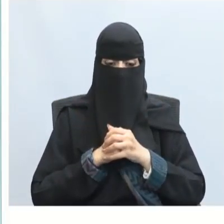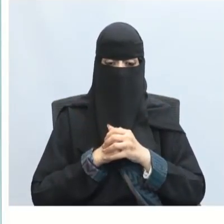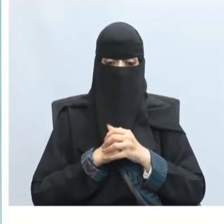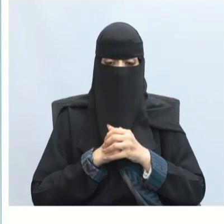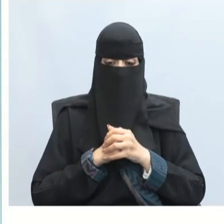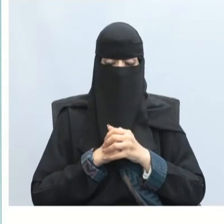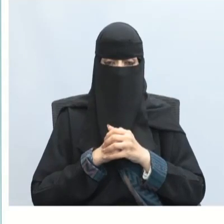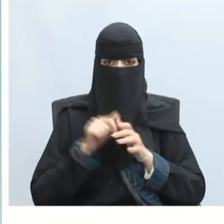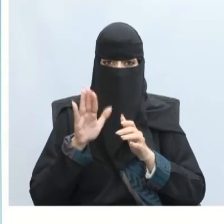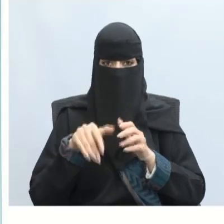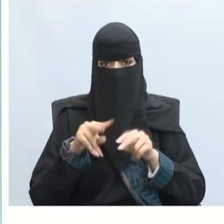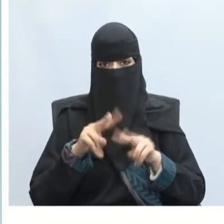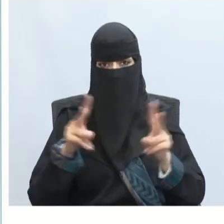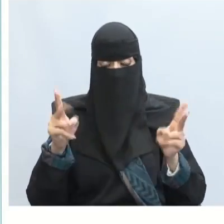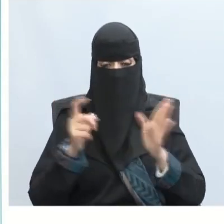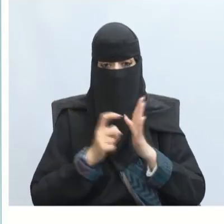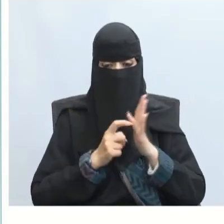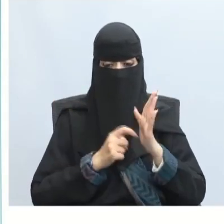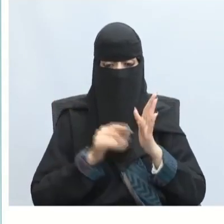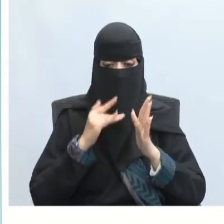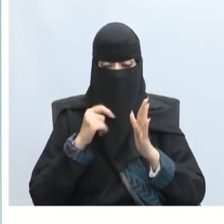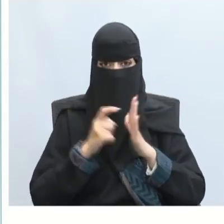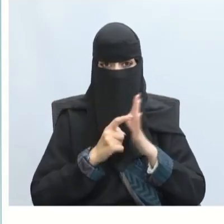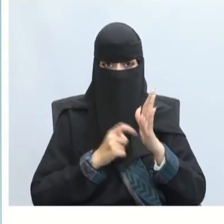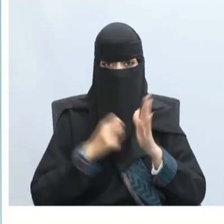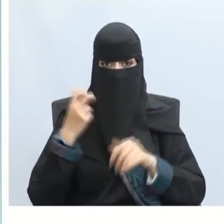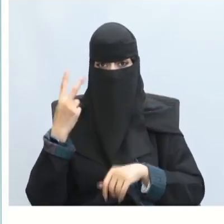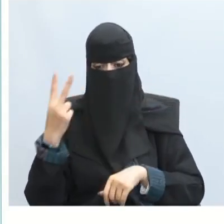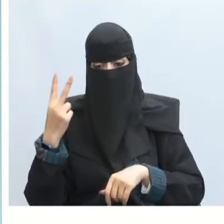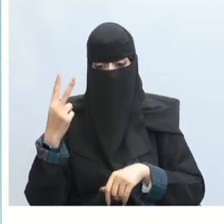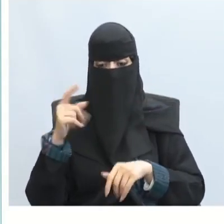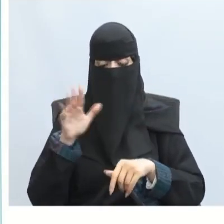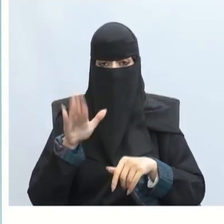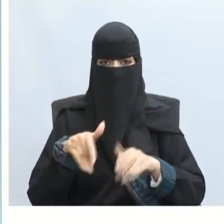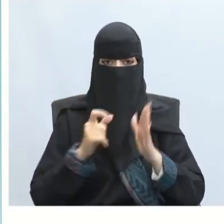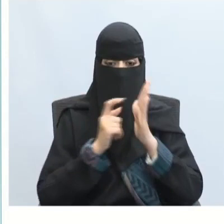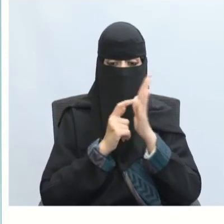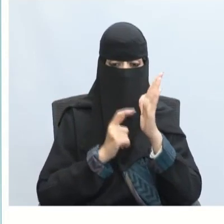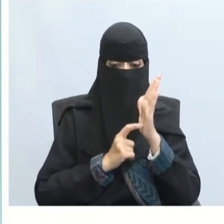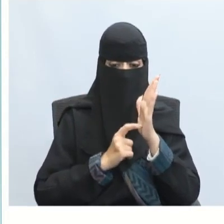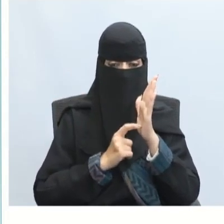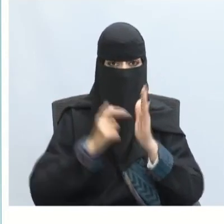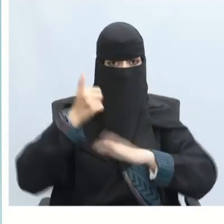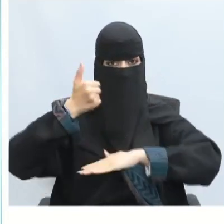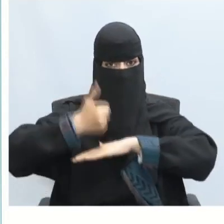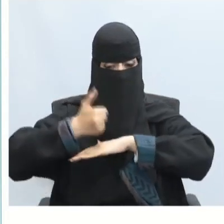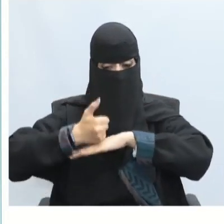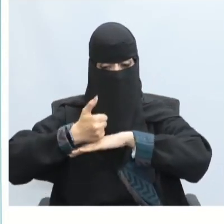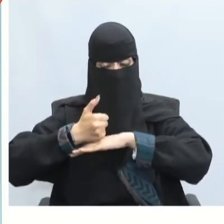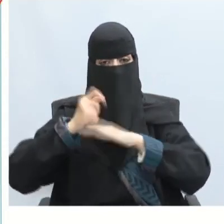النشر انواع الانظمه الانظمه نوعان الانظمه